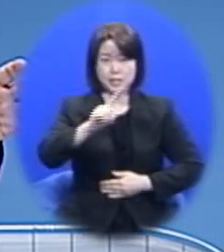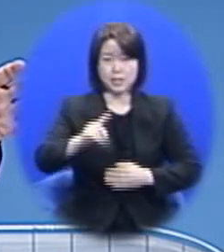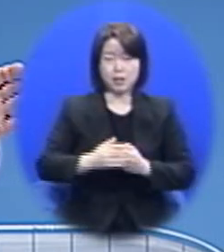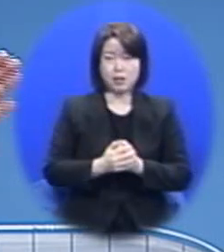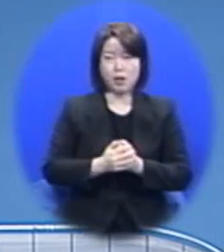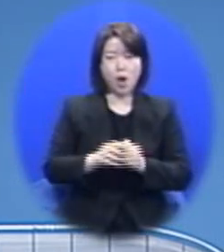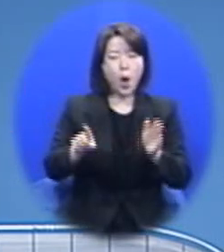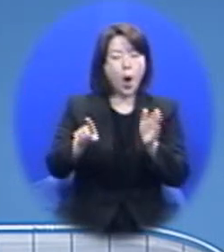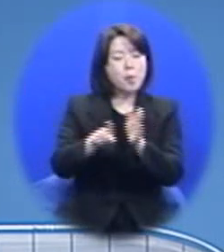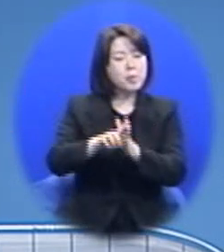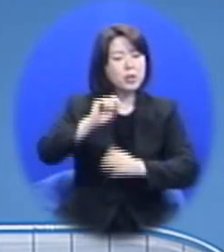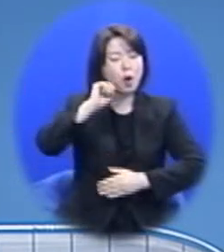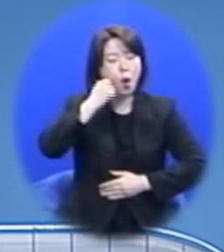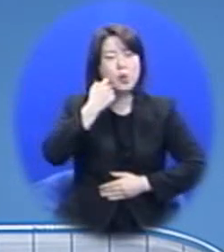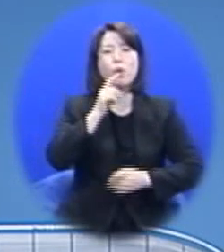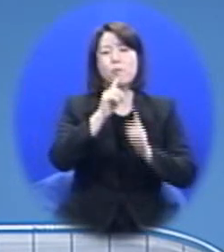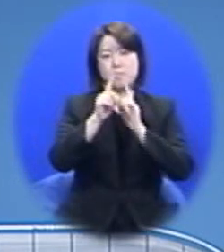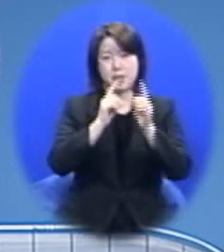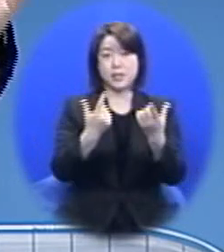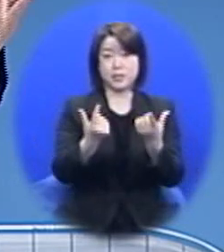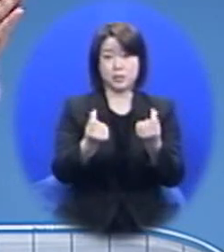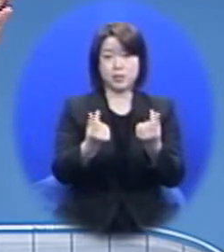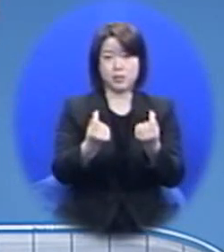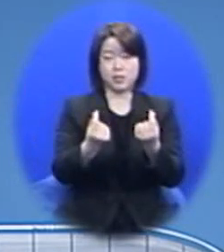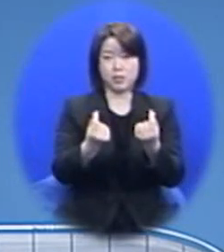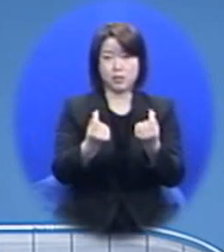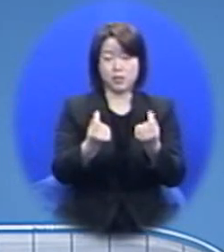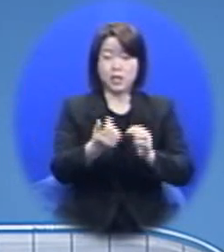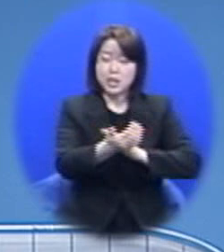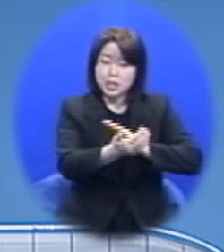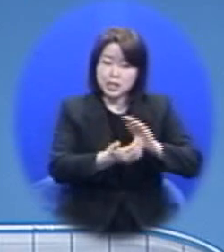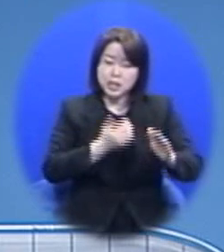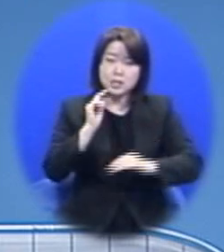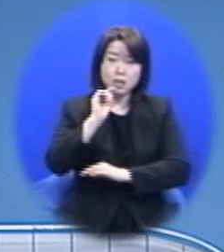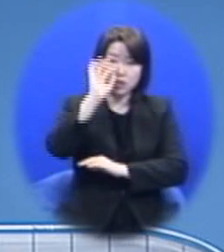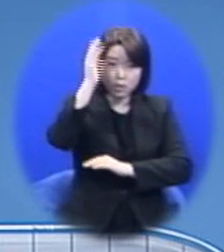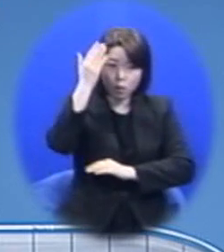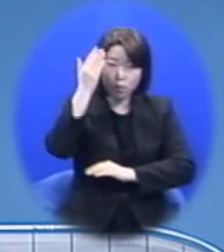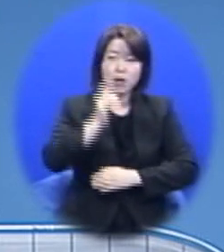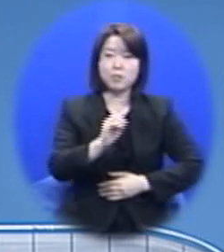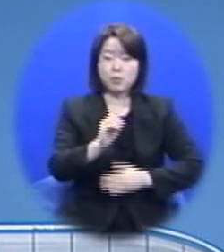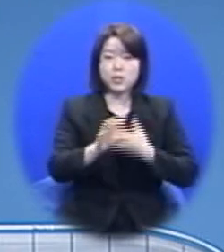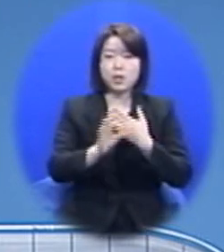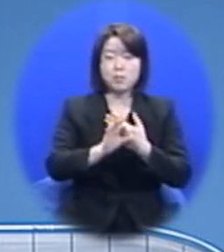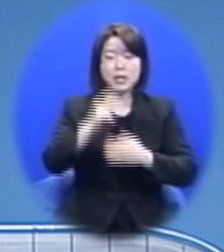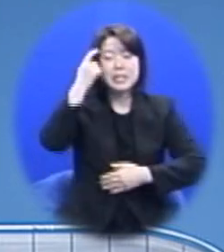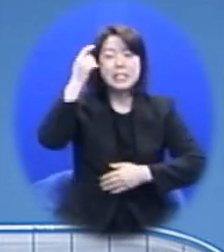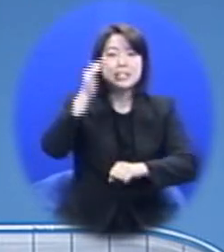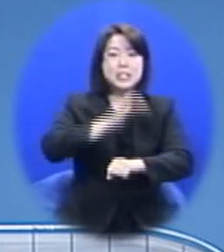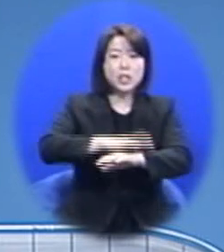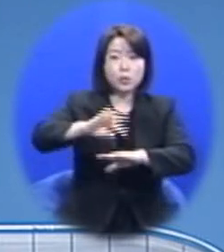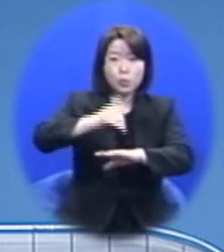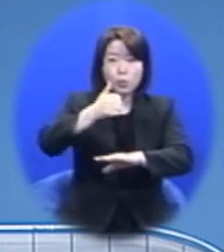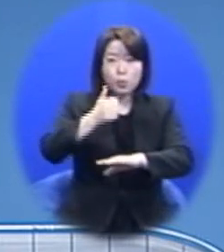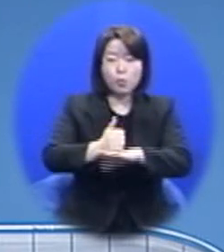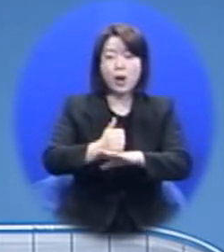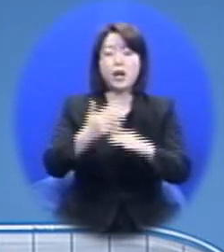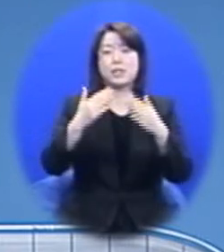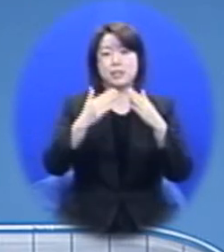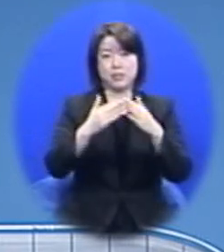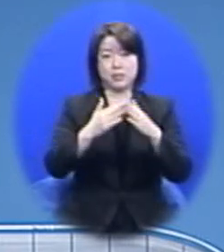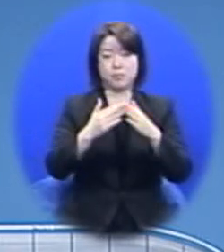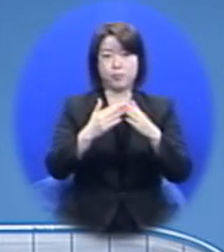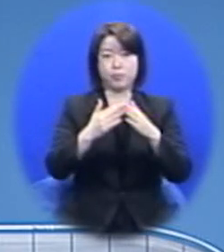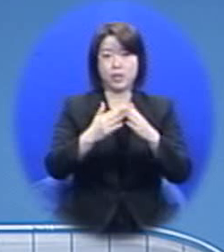이야기였습니다. 그 성전의 이전 영광은 솔로몬 성전을 말합니다. 지금